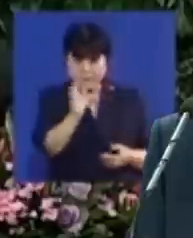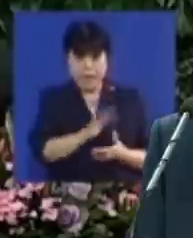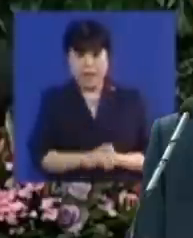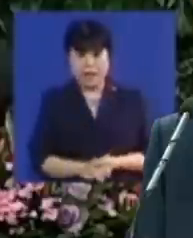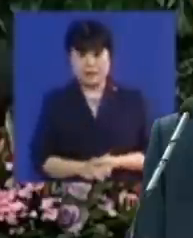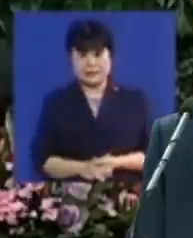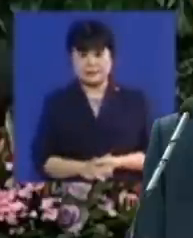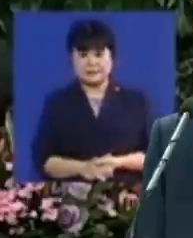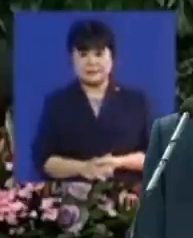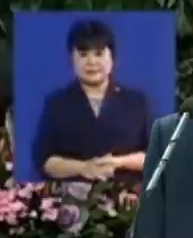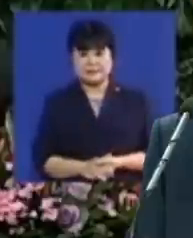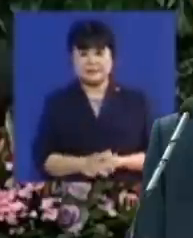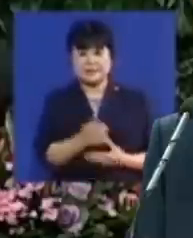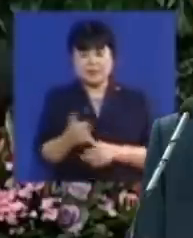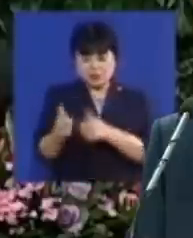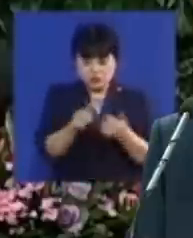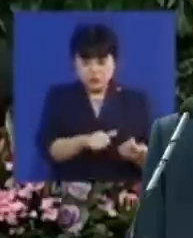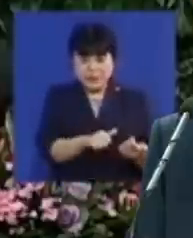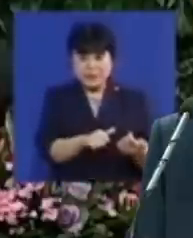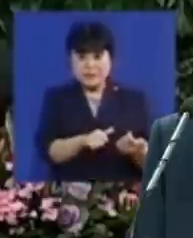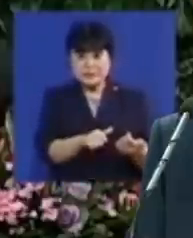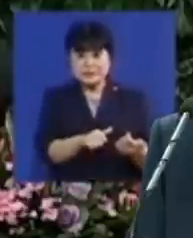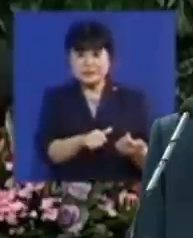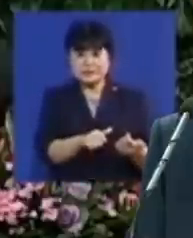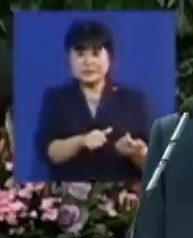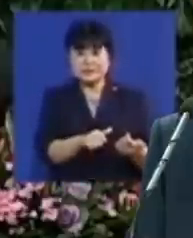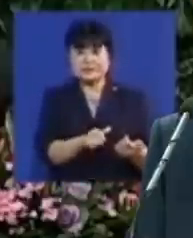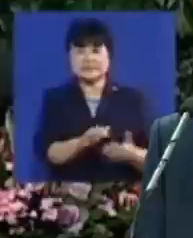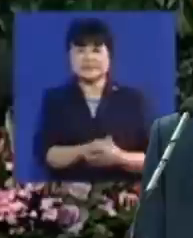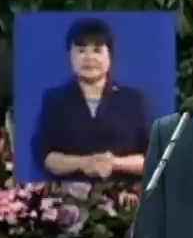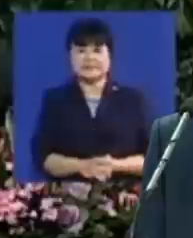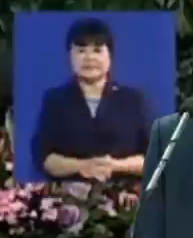됩니다. 죽음에는